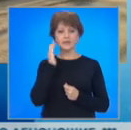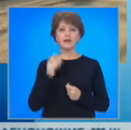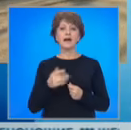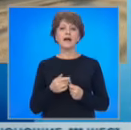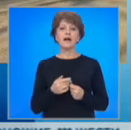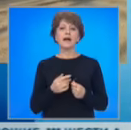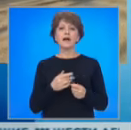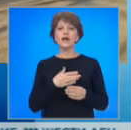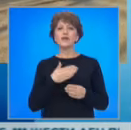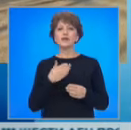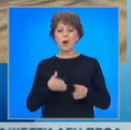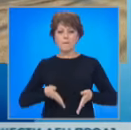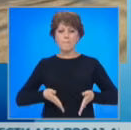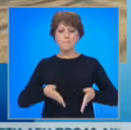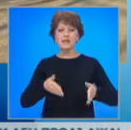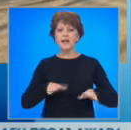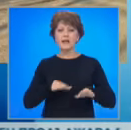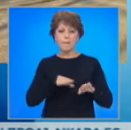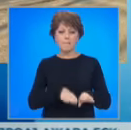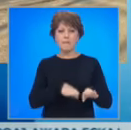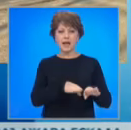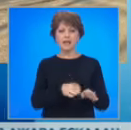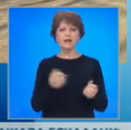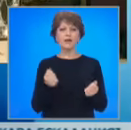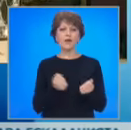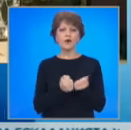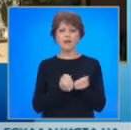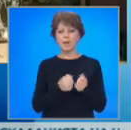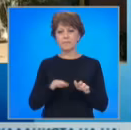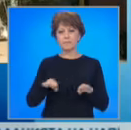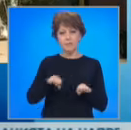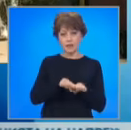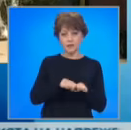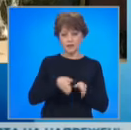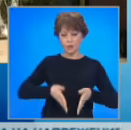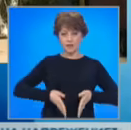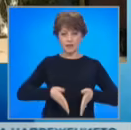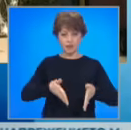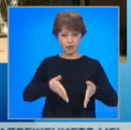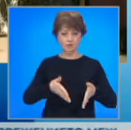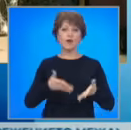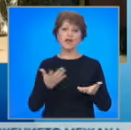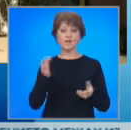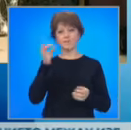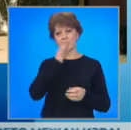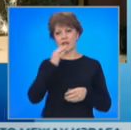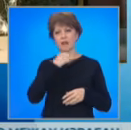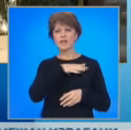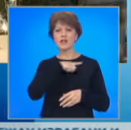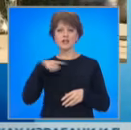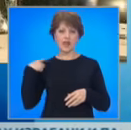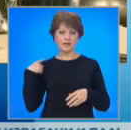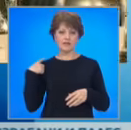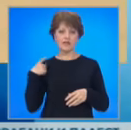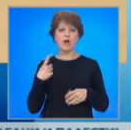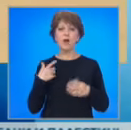наляво до край пътен паркинг, намиращ се точно до пътното платно. За щастие при инцидента няма жертви и сериозно пострадали.